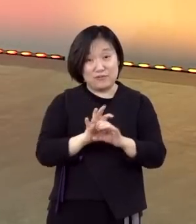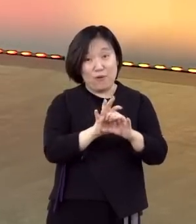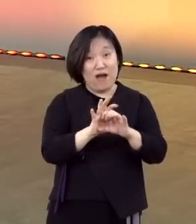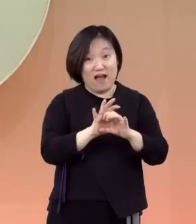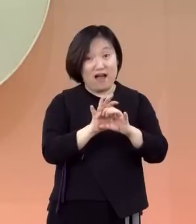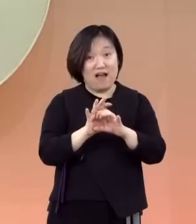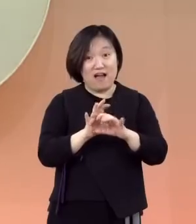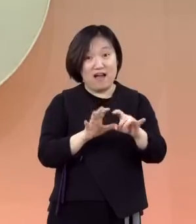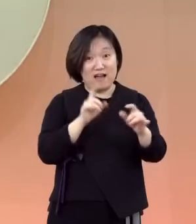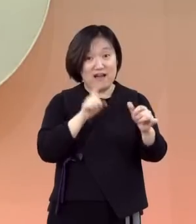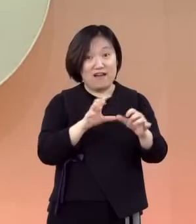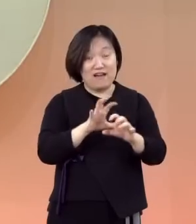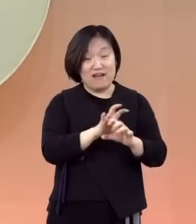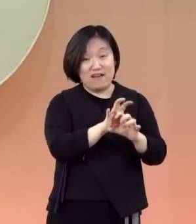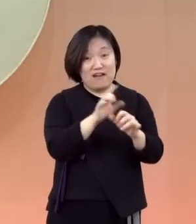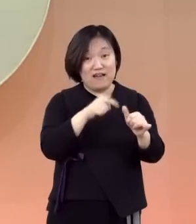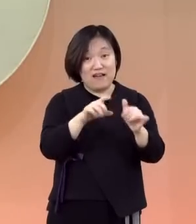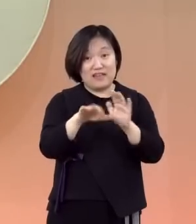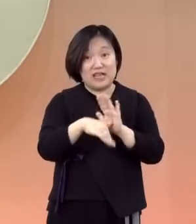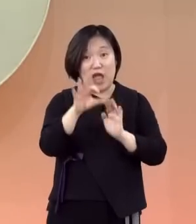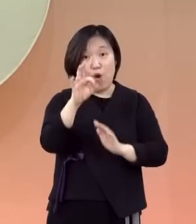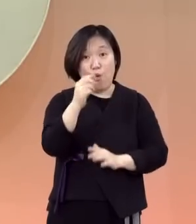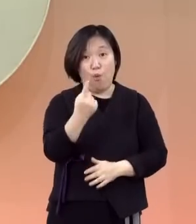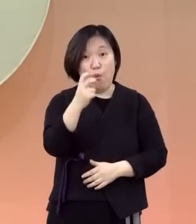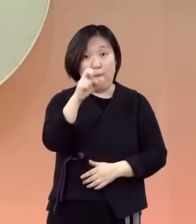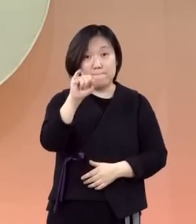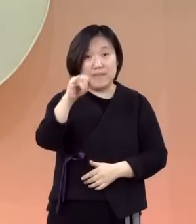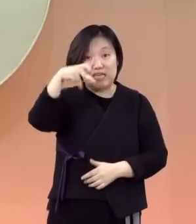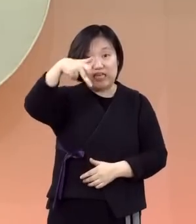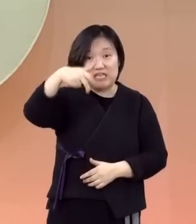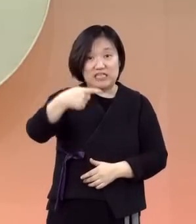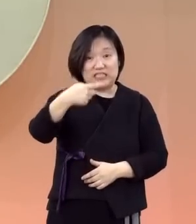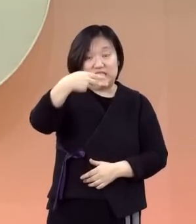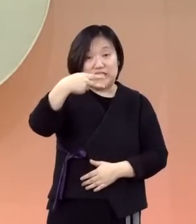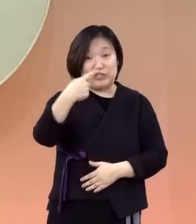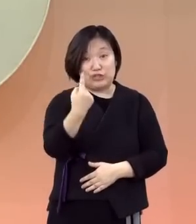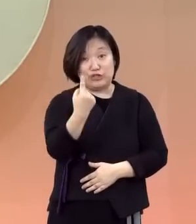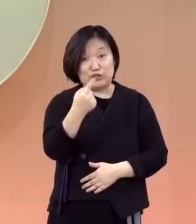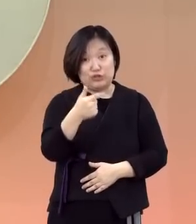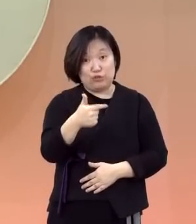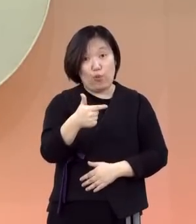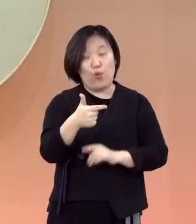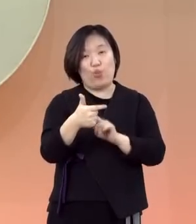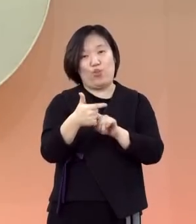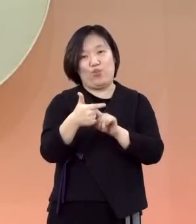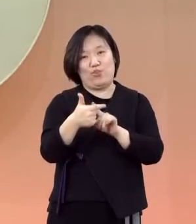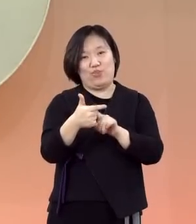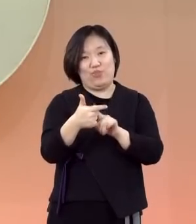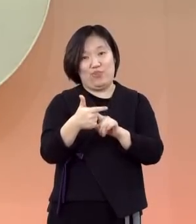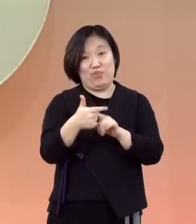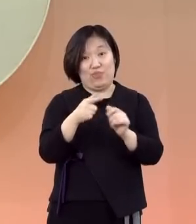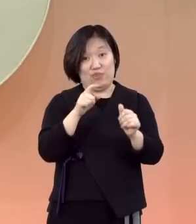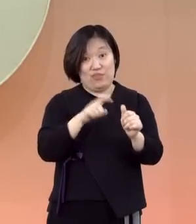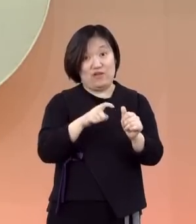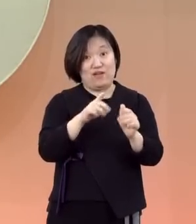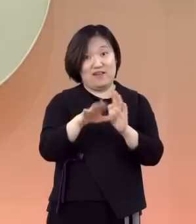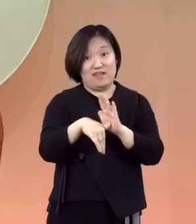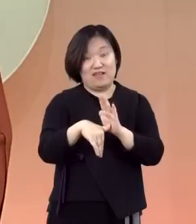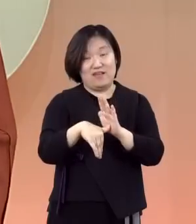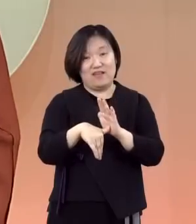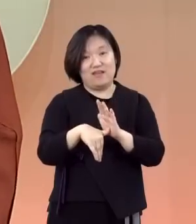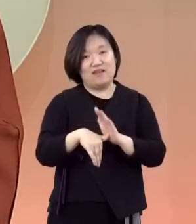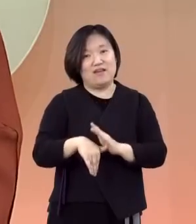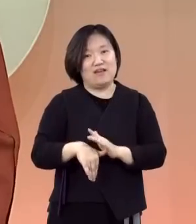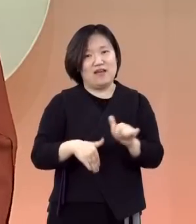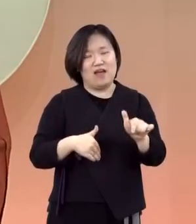됐었어요.오래전일이지만 ,저는오미크론에걸렸었는데, 심하게앓지는않았지만